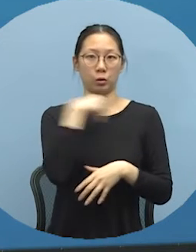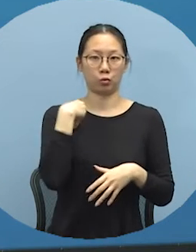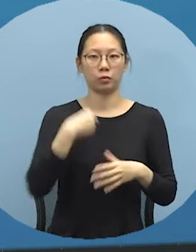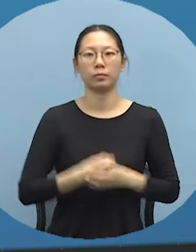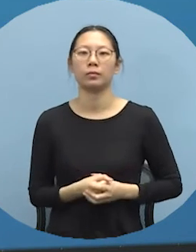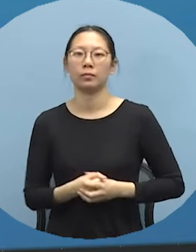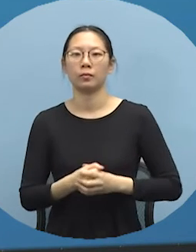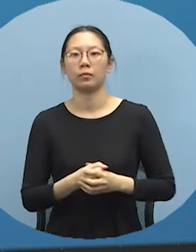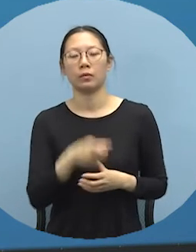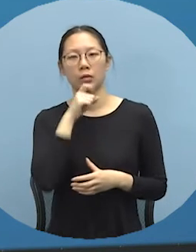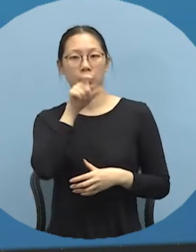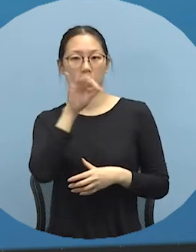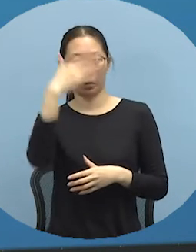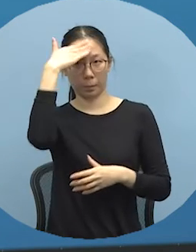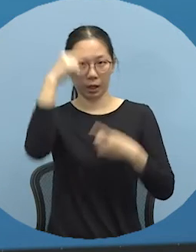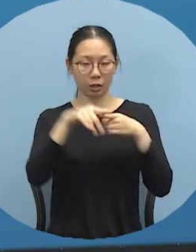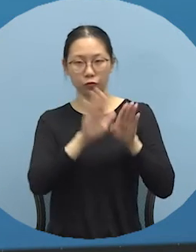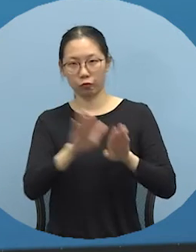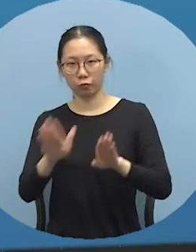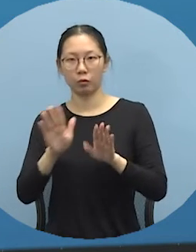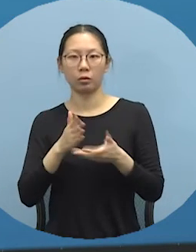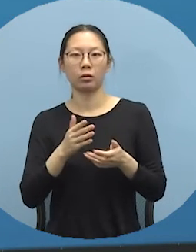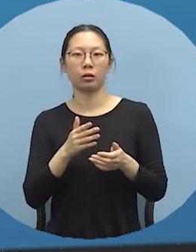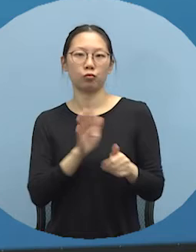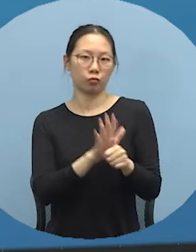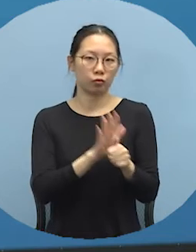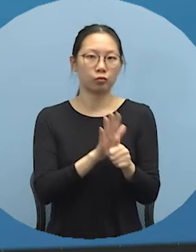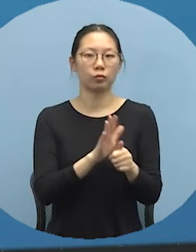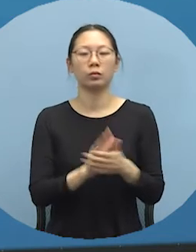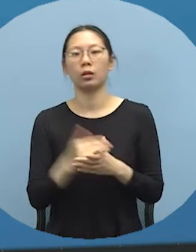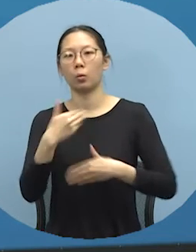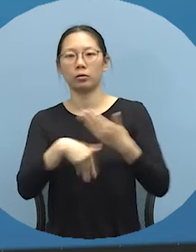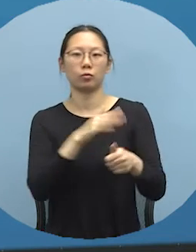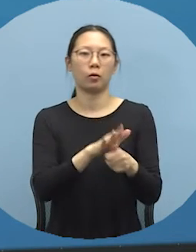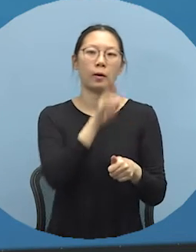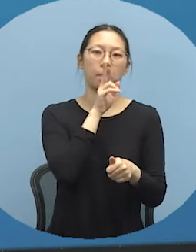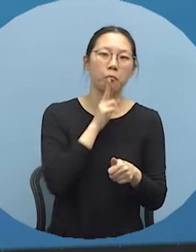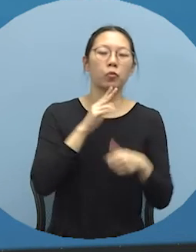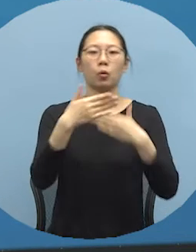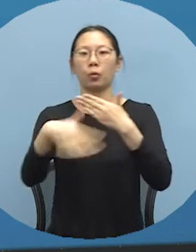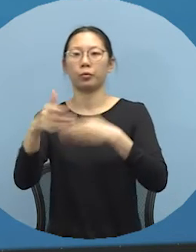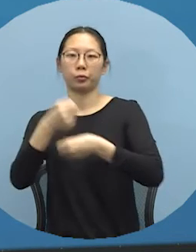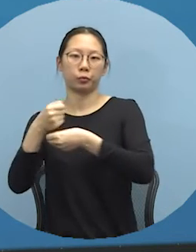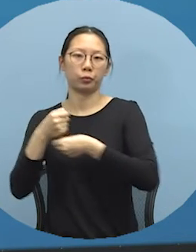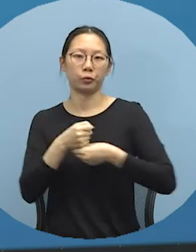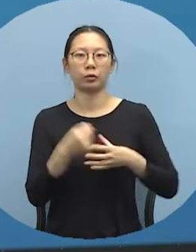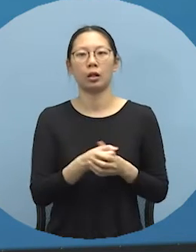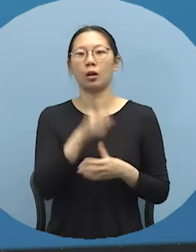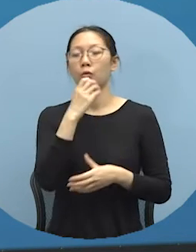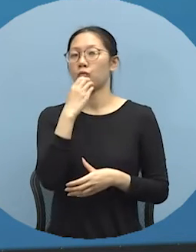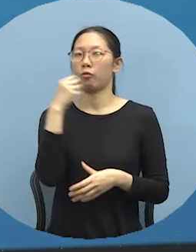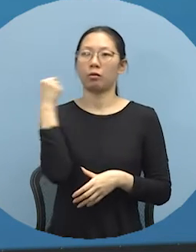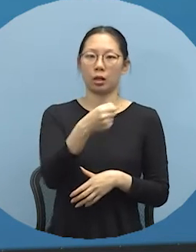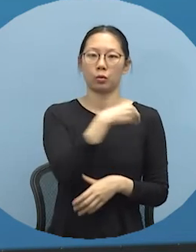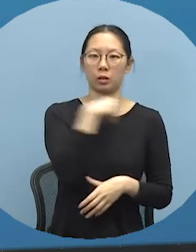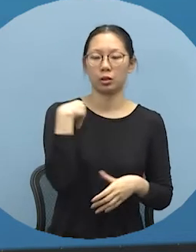嘉素醫院。另外有13名的病人服務助理、運作助理、文員或者外判職員的，分別在東區